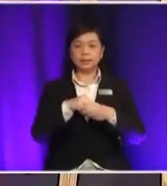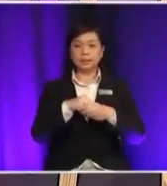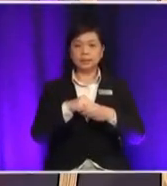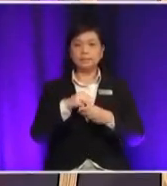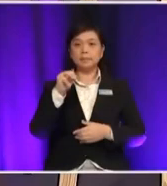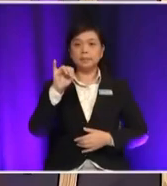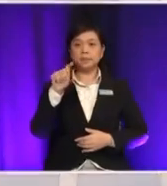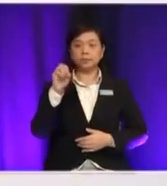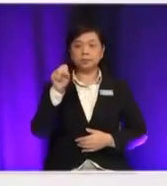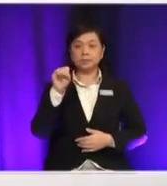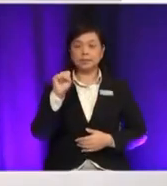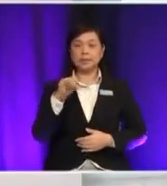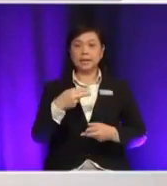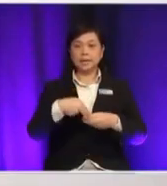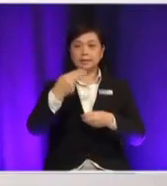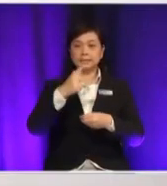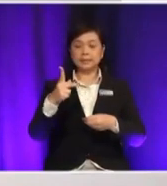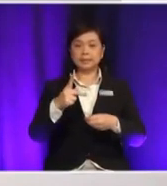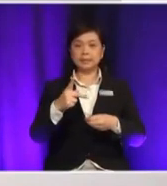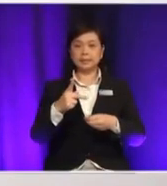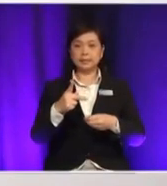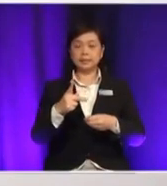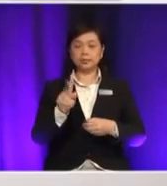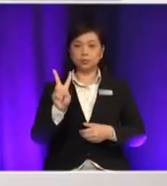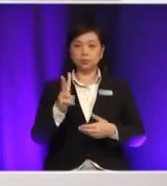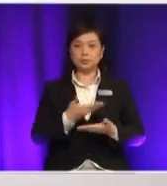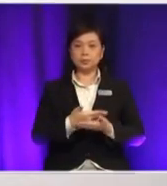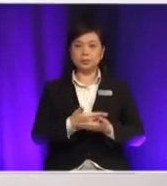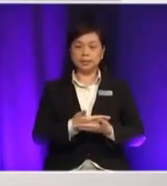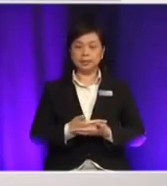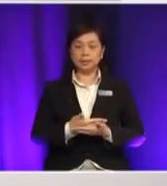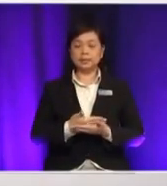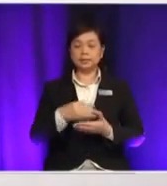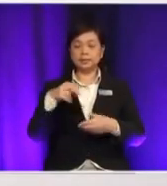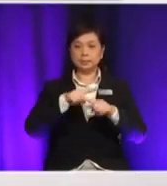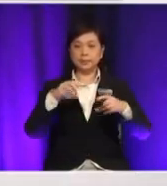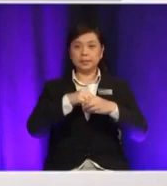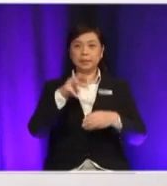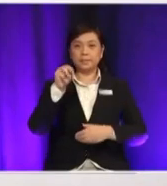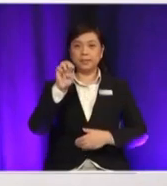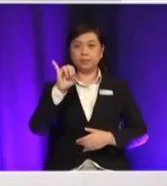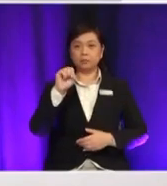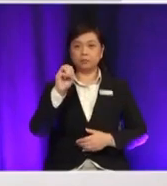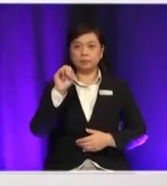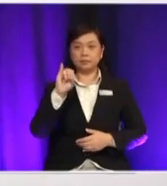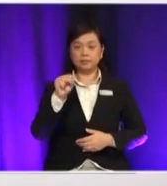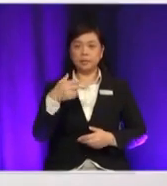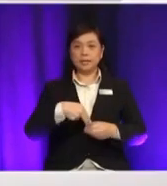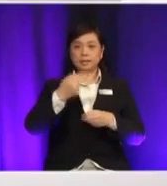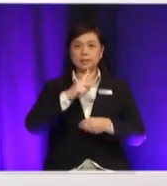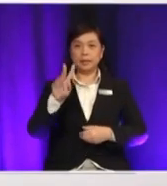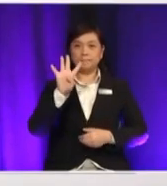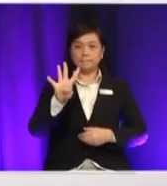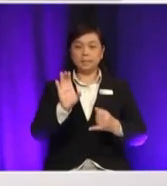kita menghasilkan empat dia akan menghasilkan 4